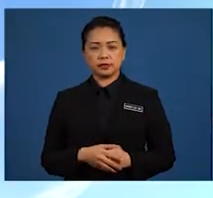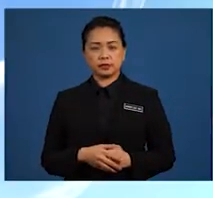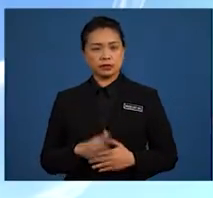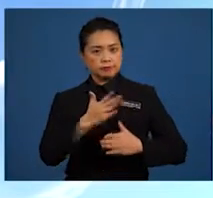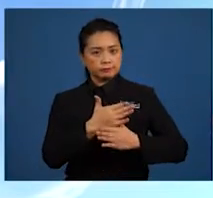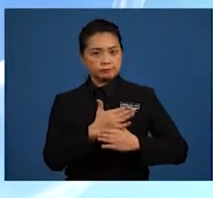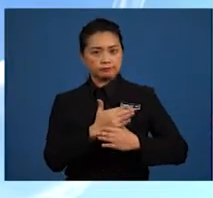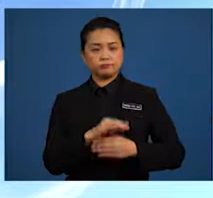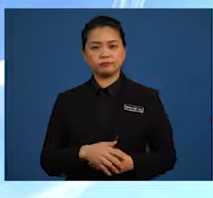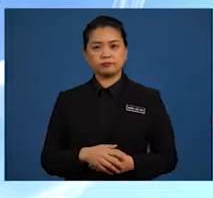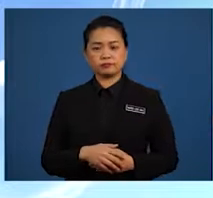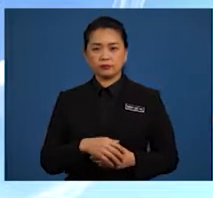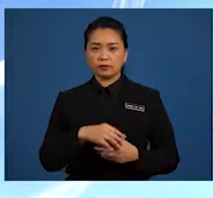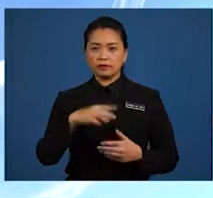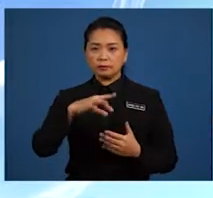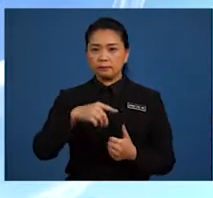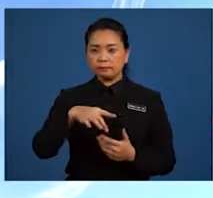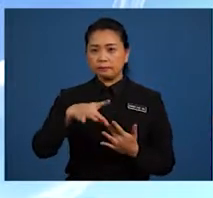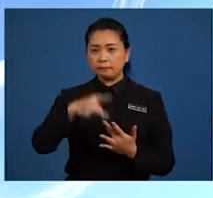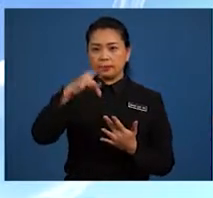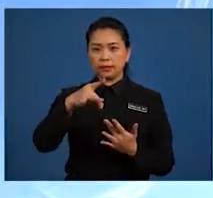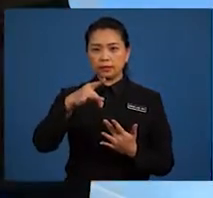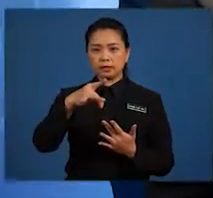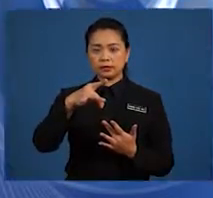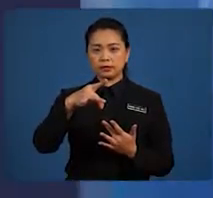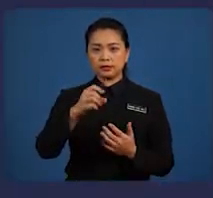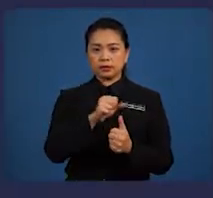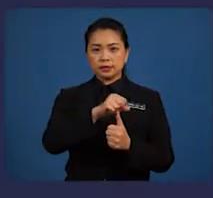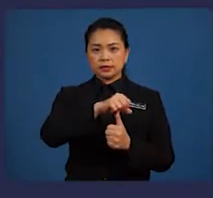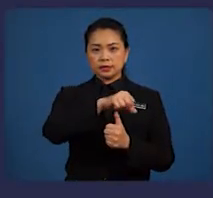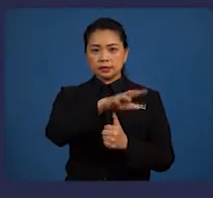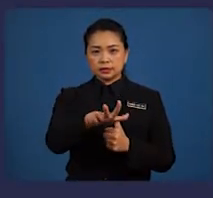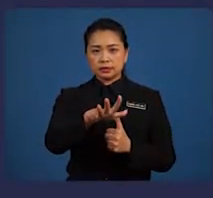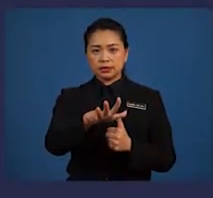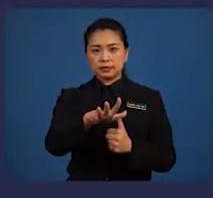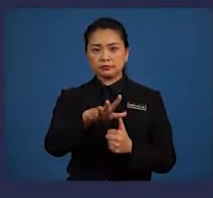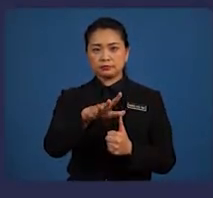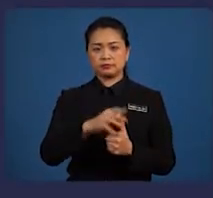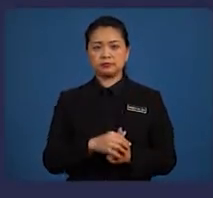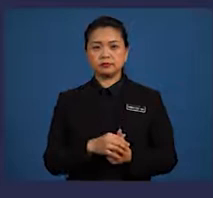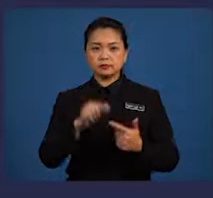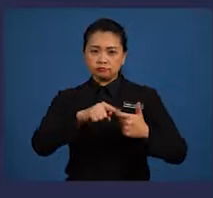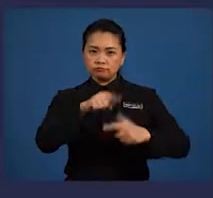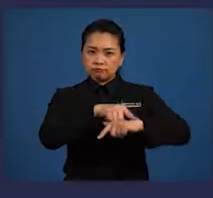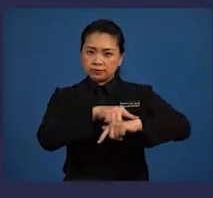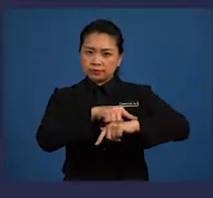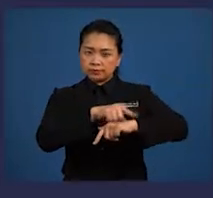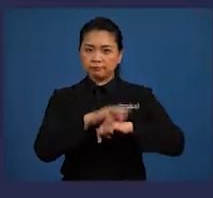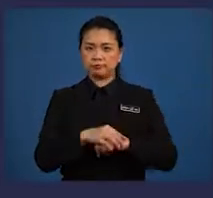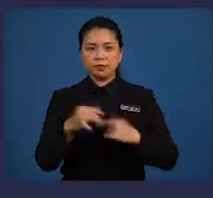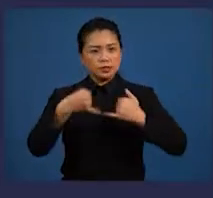antaranya ialah pemilihan dari segi kesat berhaya Ayo menurutmu tempo massa